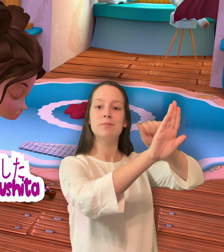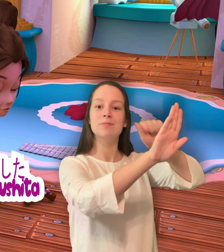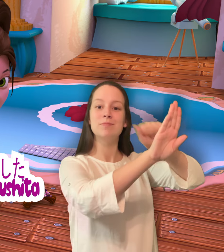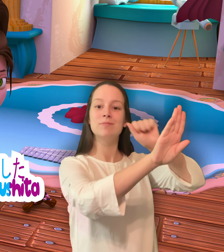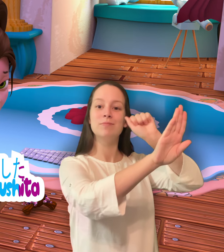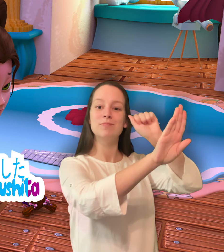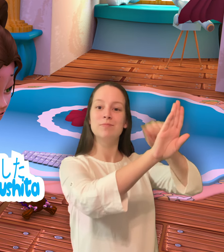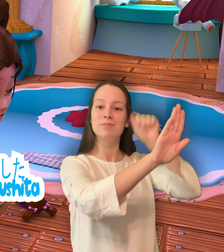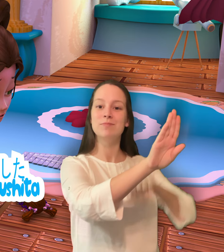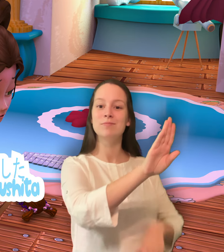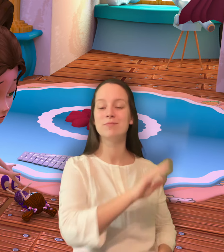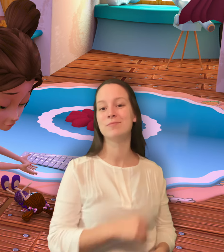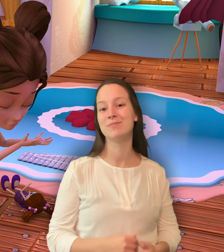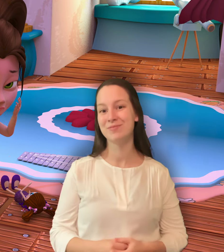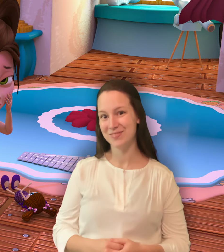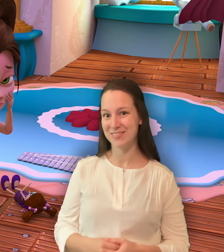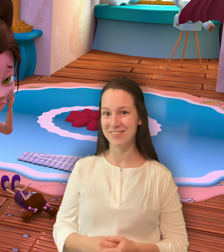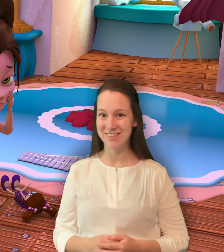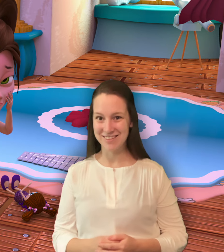ドアに残し